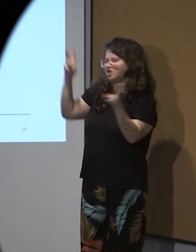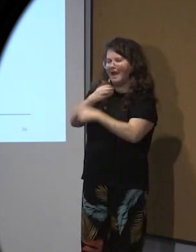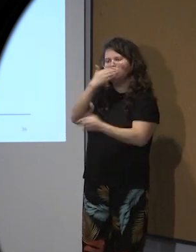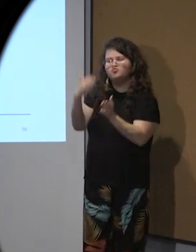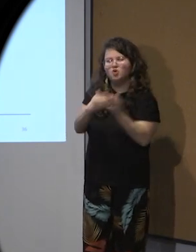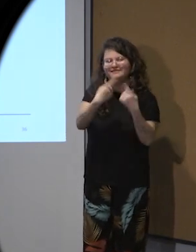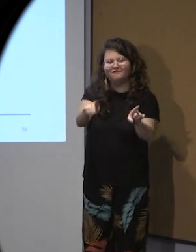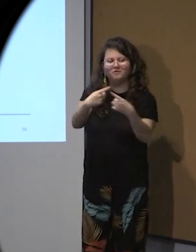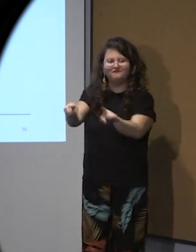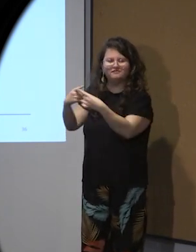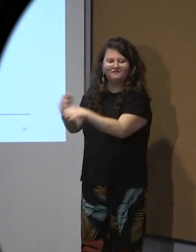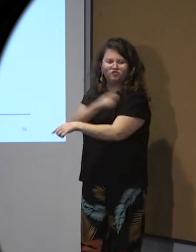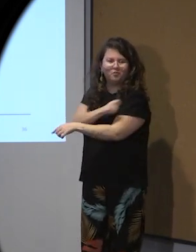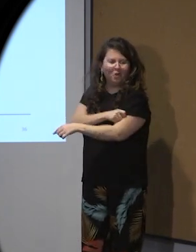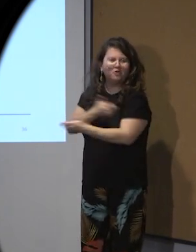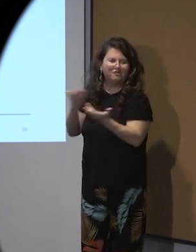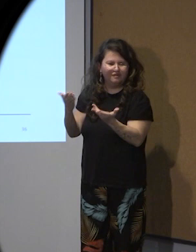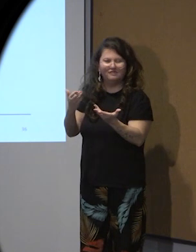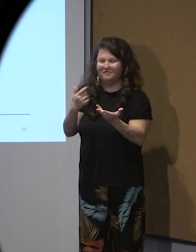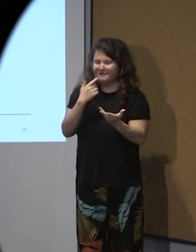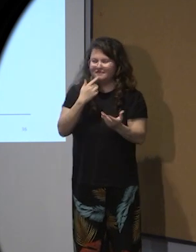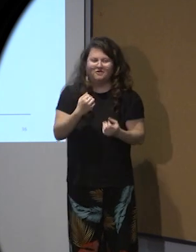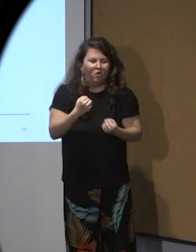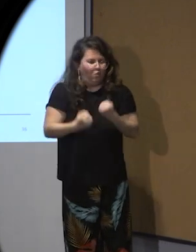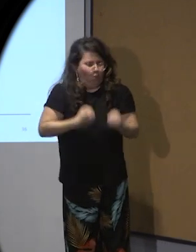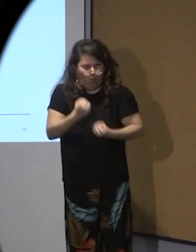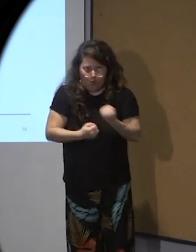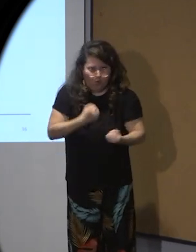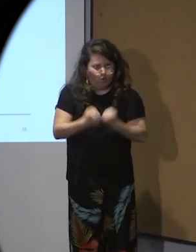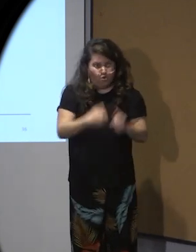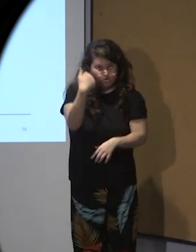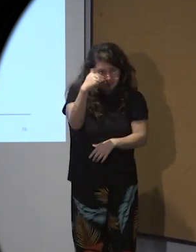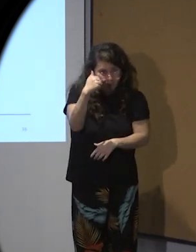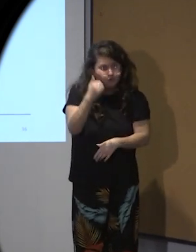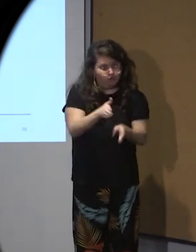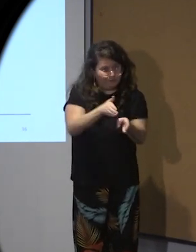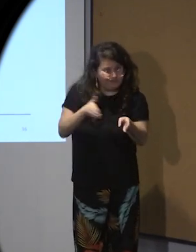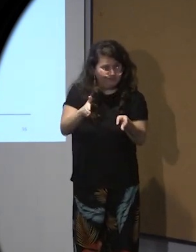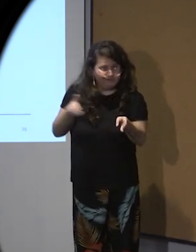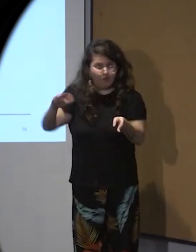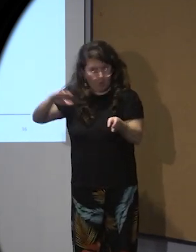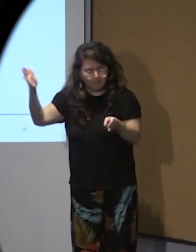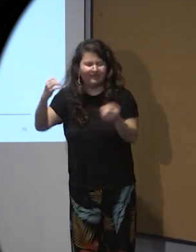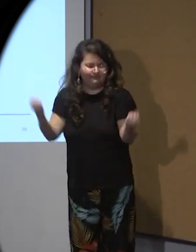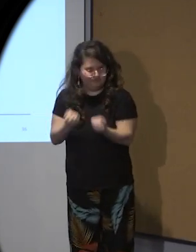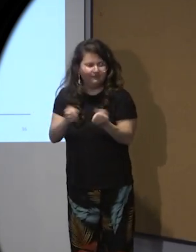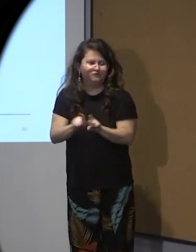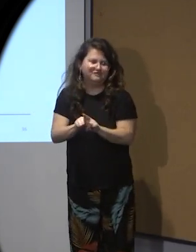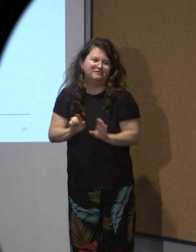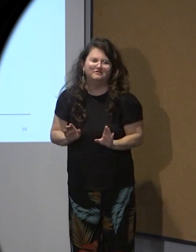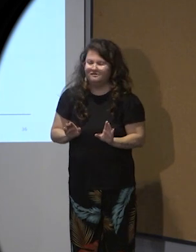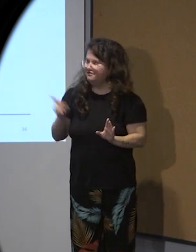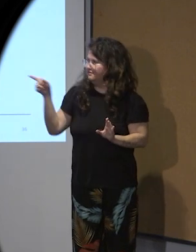je cours beaucoup, mais je cours seulement. Et donc, il faudrait que je fasse autre chose, en fait. Il vaudrait Oui, mieux, c'est très ça. important. J'ai pas pu